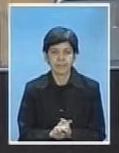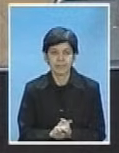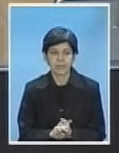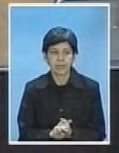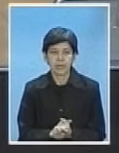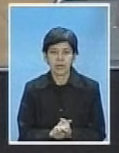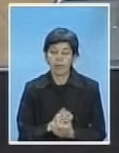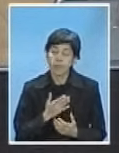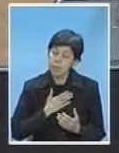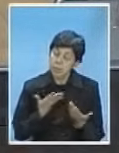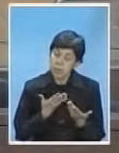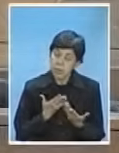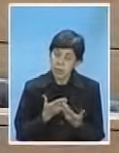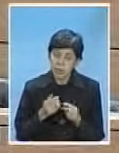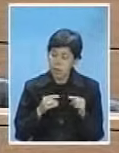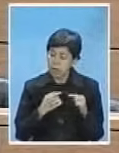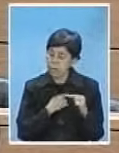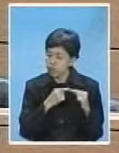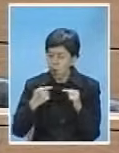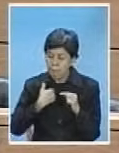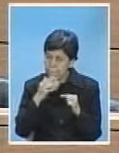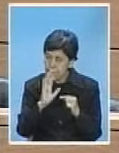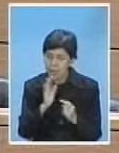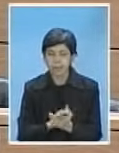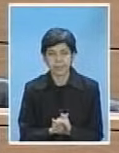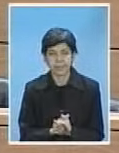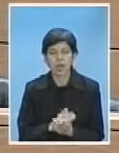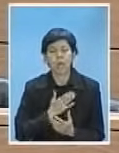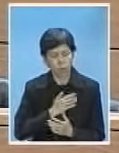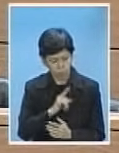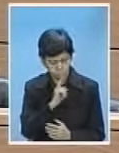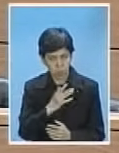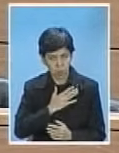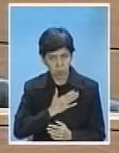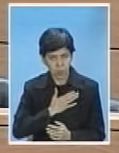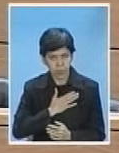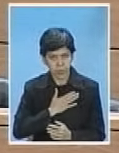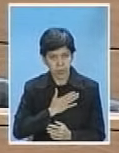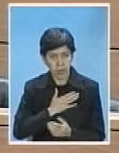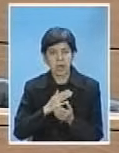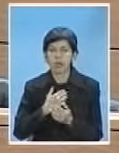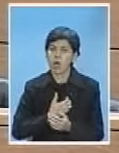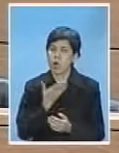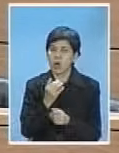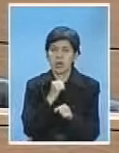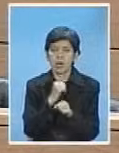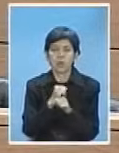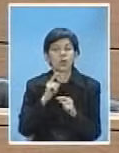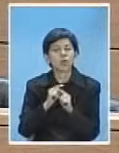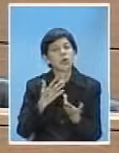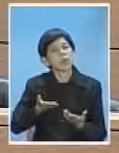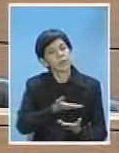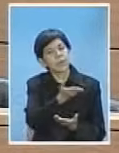ผมไม่มีเจตนาจะต่อความยาวสาวความยืดครับท่านประธานครับผมพูดแล้วก็เรียกร้องสิ่งนี้ต่อท่านผู้อ